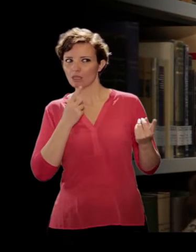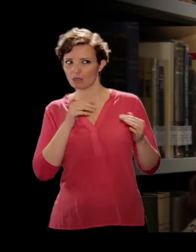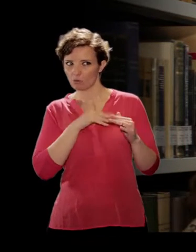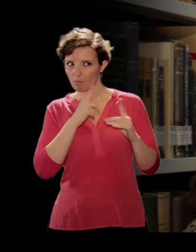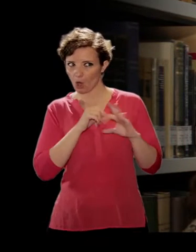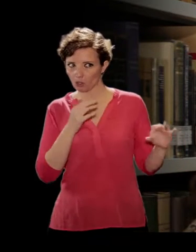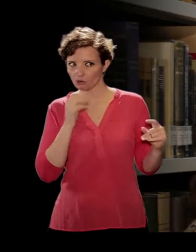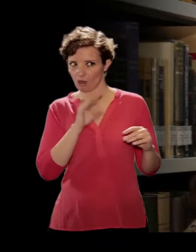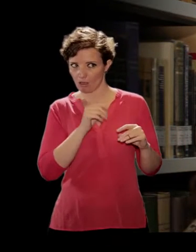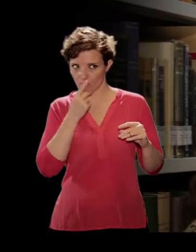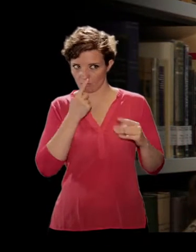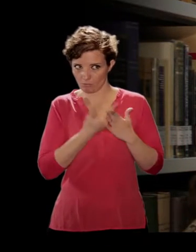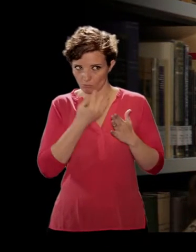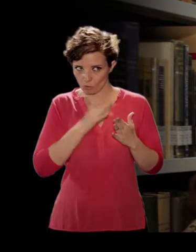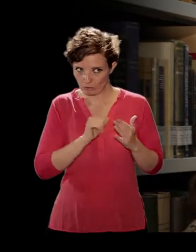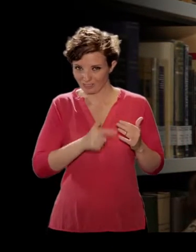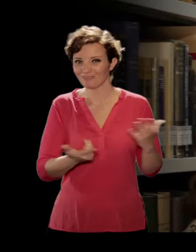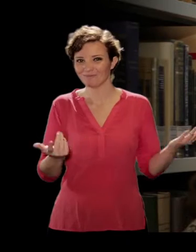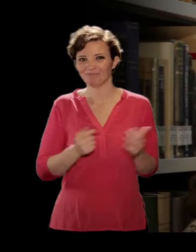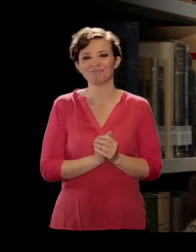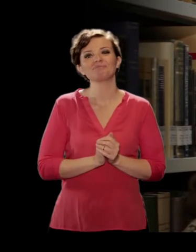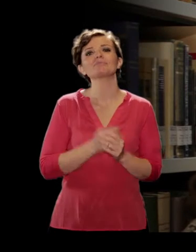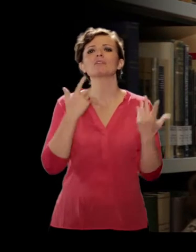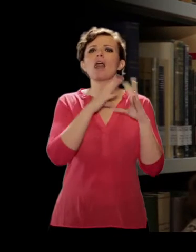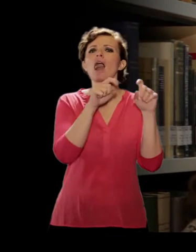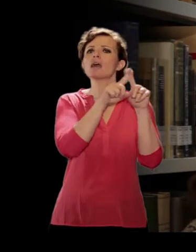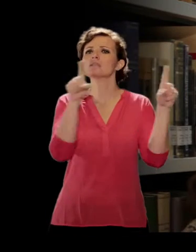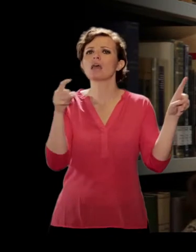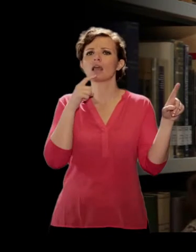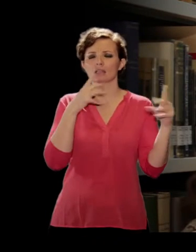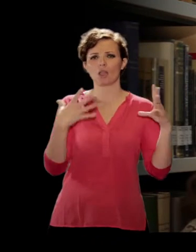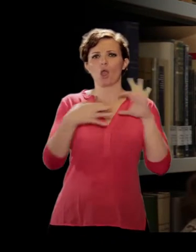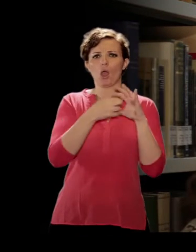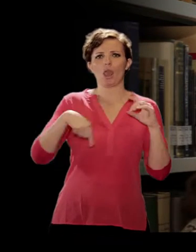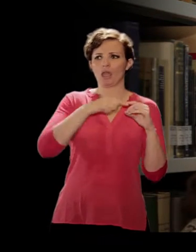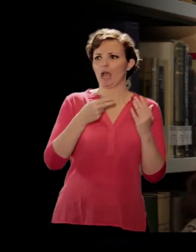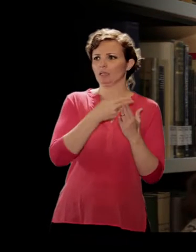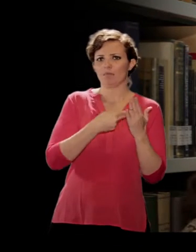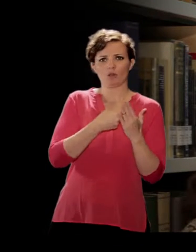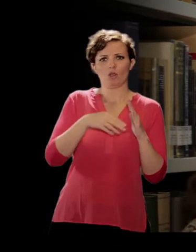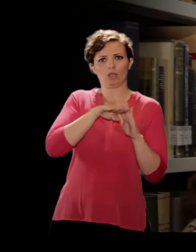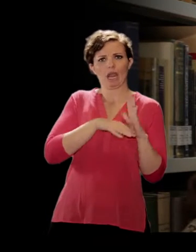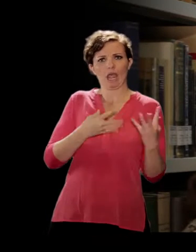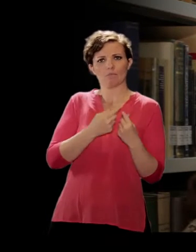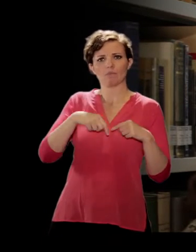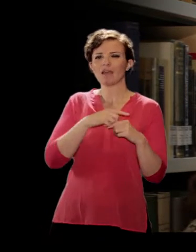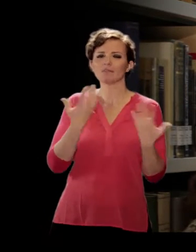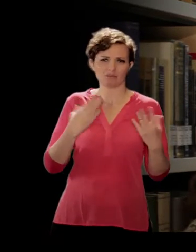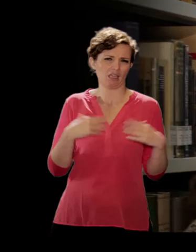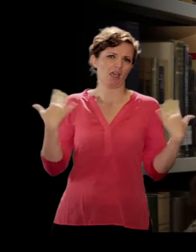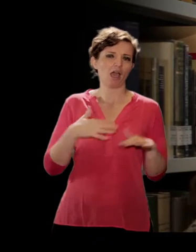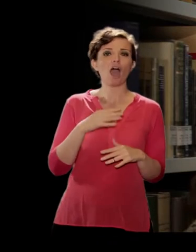quel momento. Le aziende che partecipano a questo programma con noi sono tantissime, sono